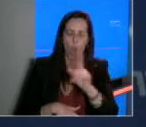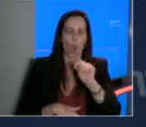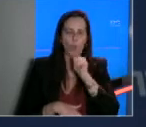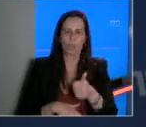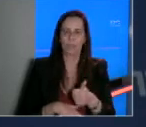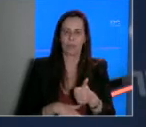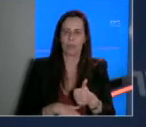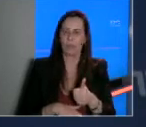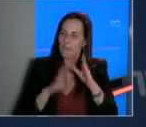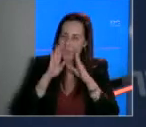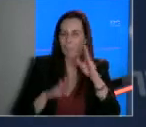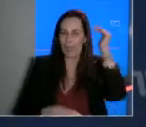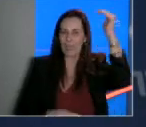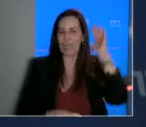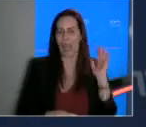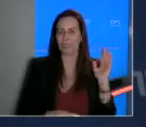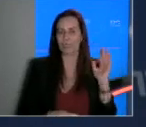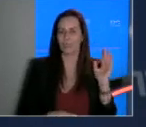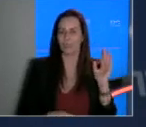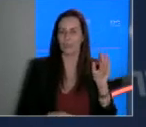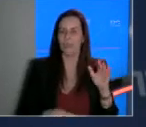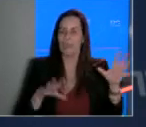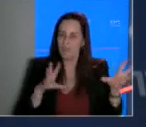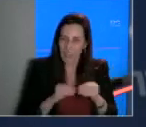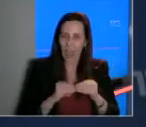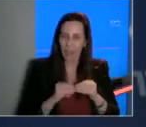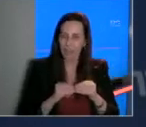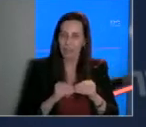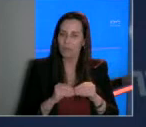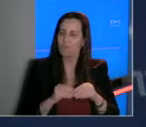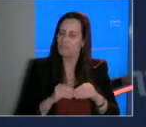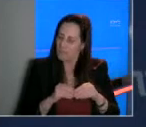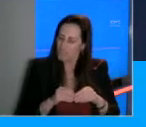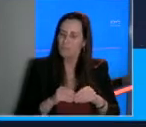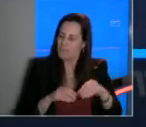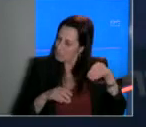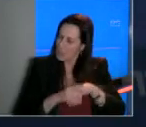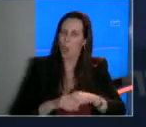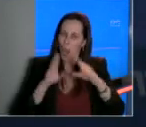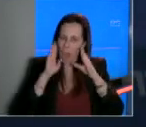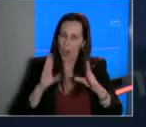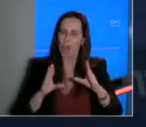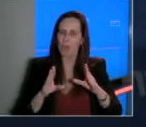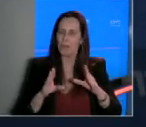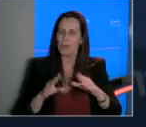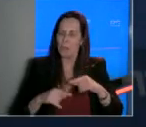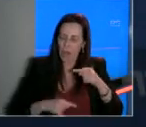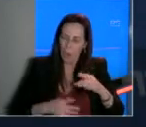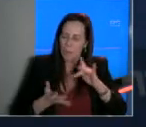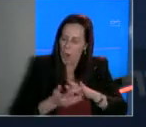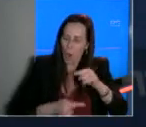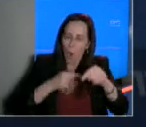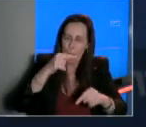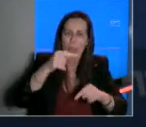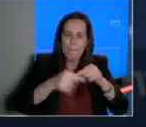יישב. והאמנתי לו. ויחד איתנו צעדו מתוך אותה אמונה, מצומת לצומת,